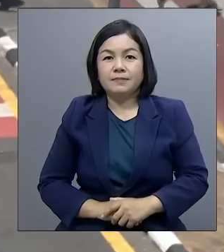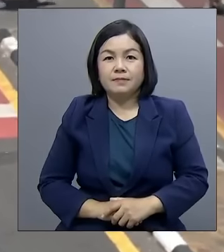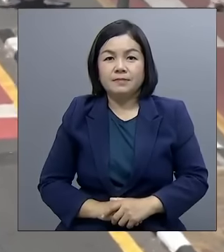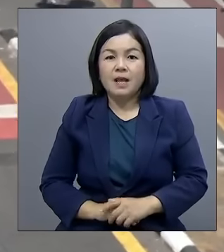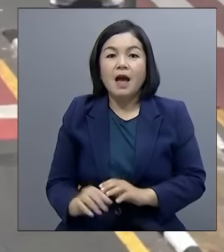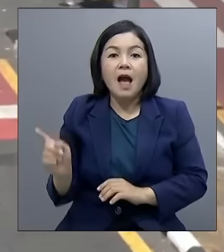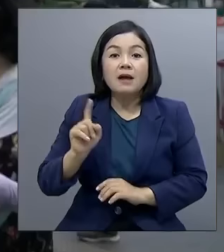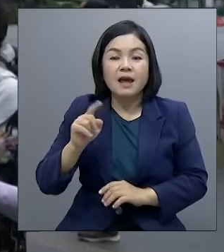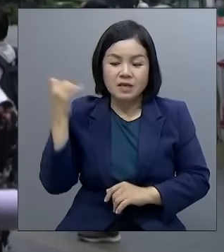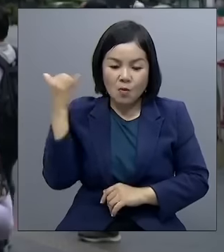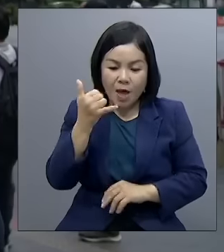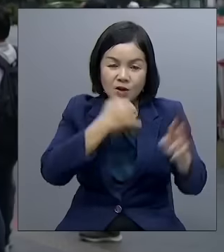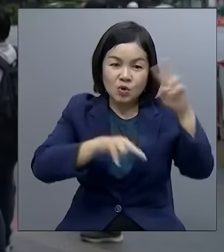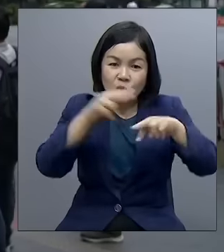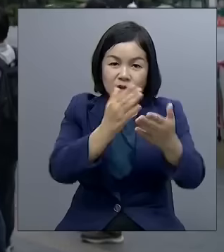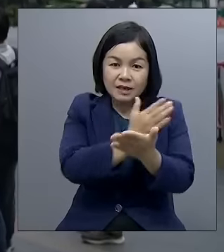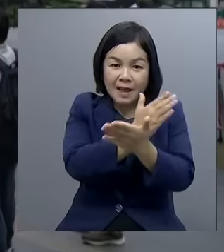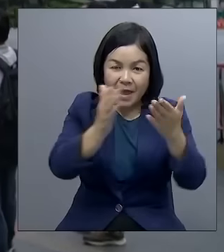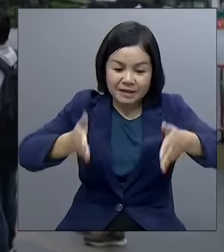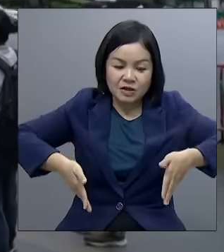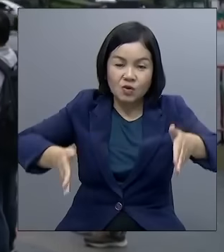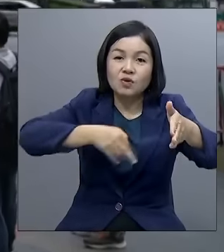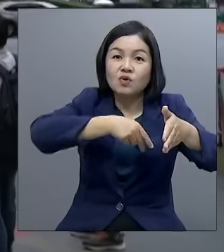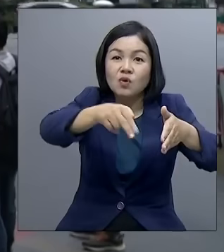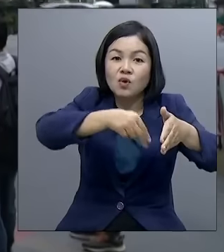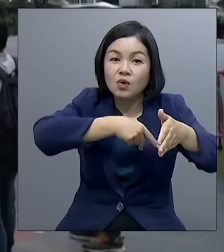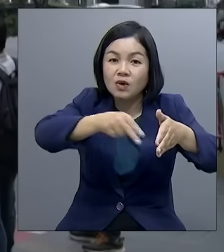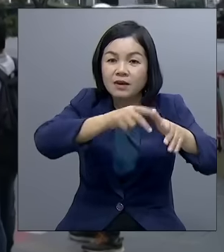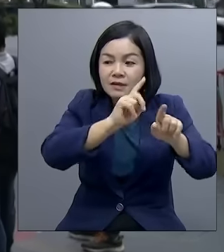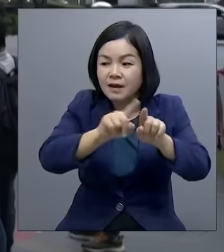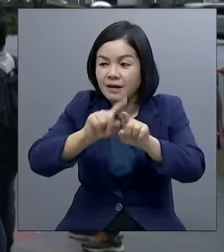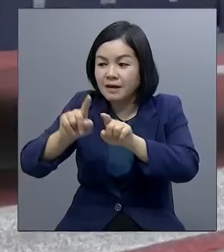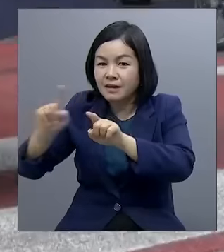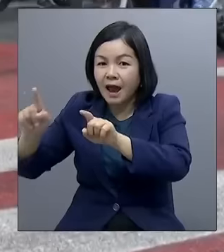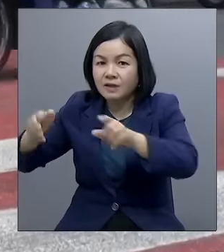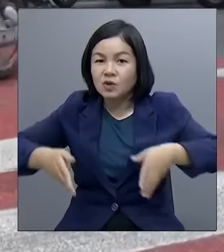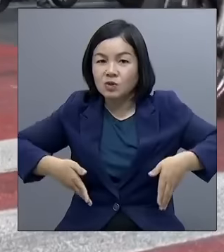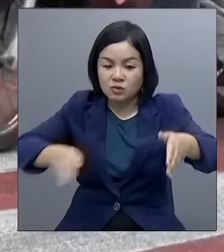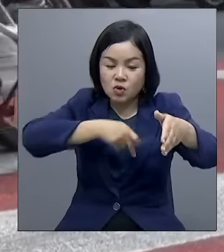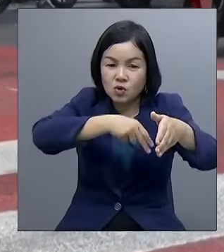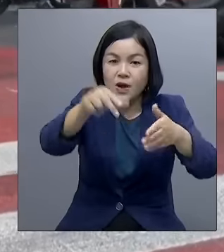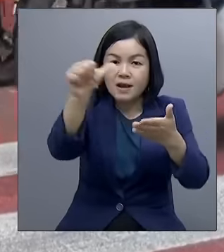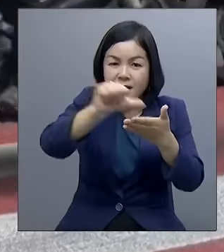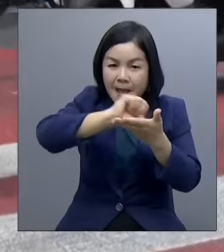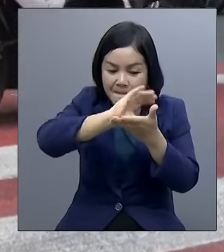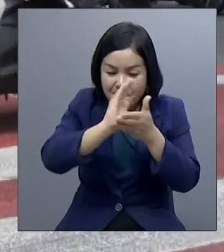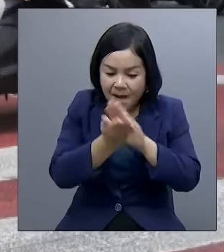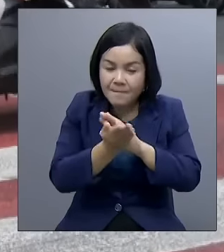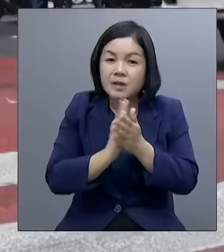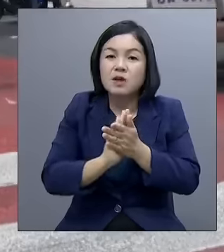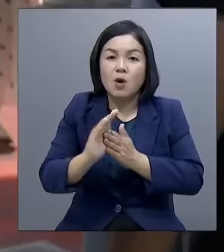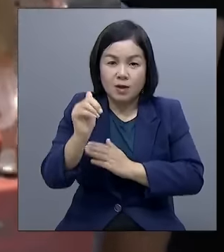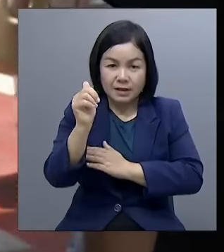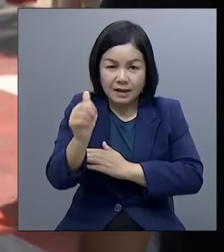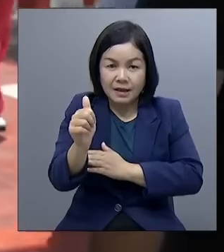การลงสำรวจพื้นที่ของทีมงานเรานะคะก็พบว่าพื้นที่ส่วนมากทางเท้าได้รับการปรับปรุงแก้ไขเรียบร้อยแล้วค่ะโด